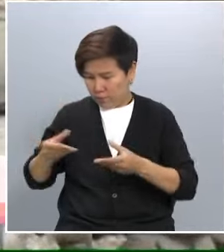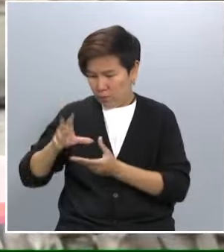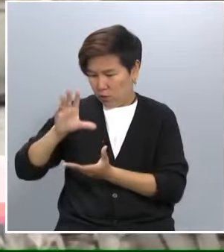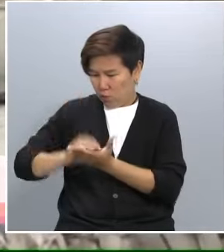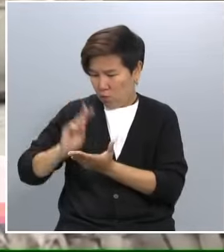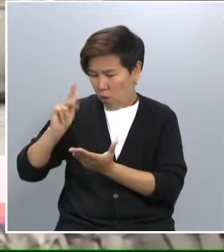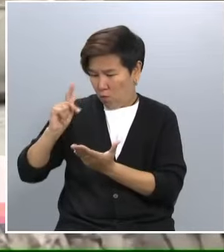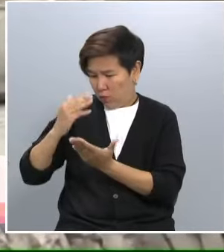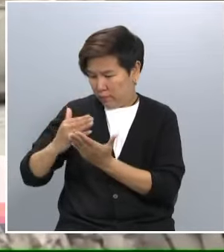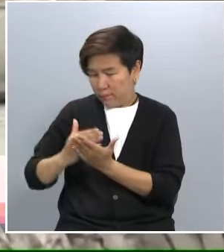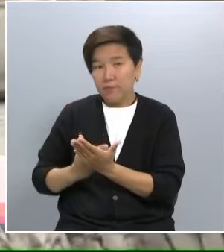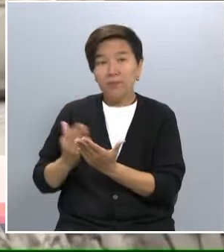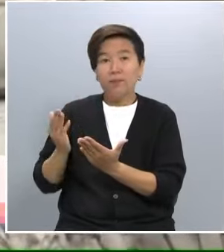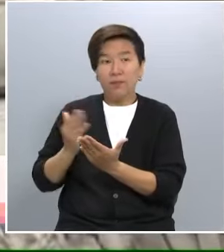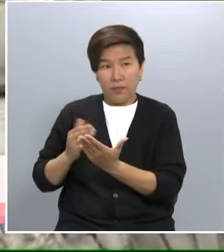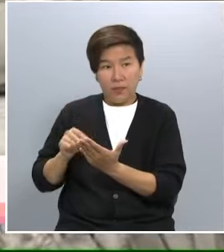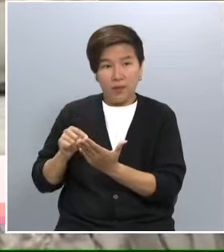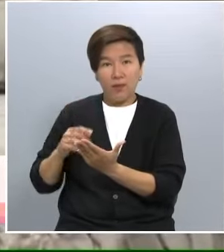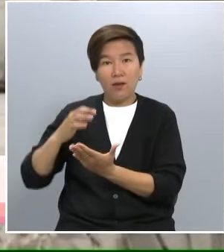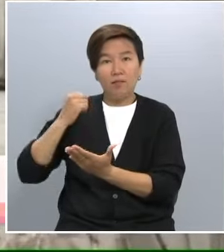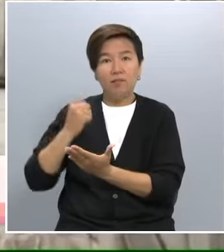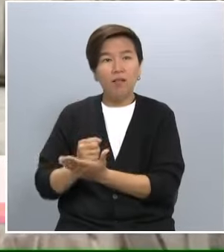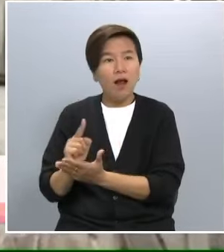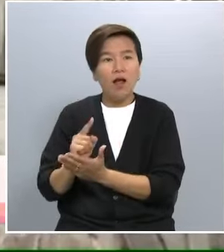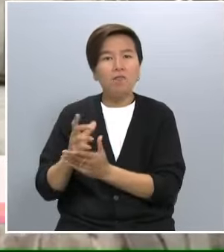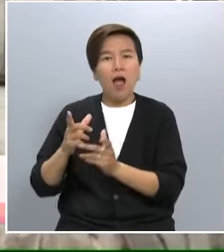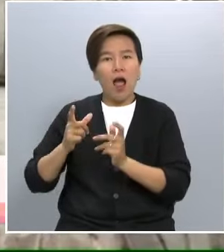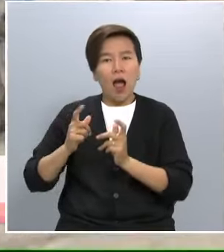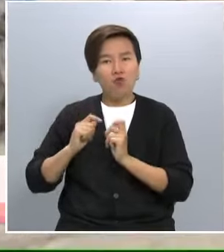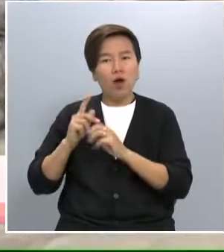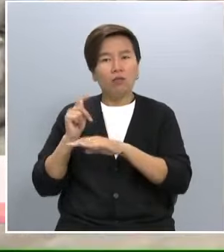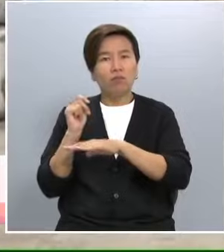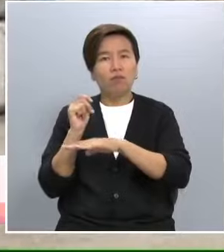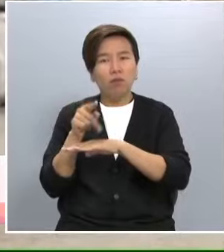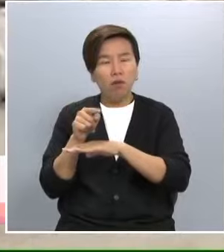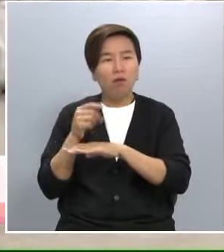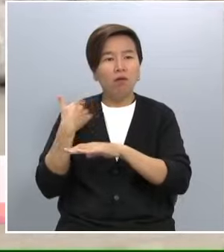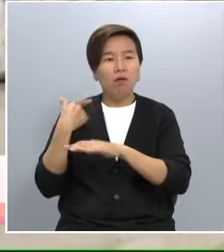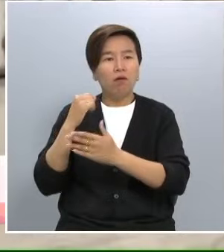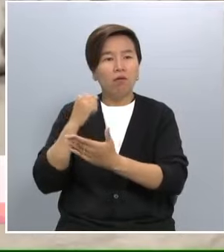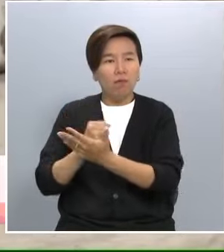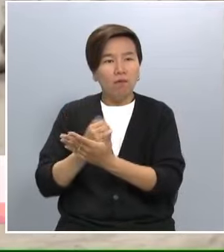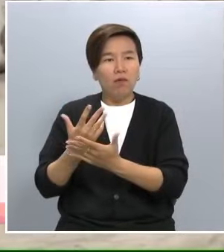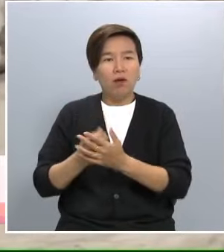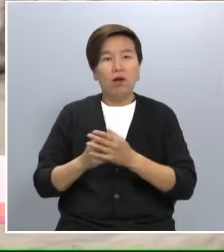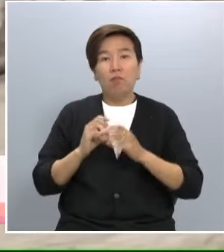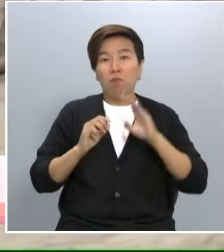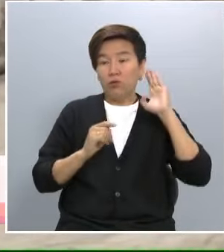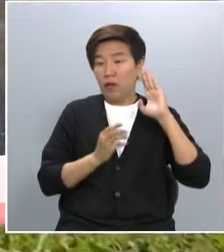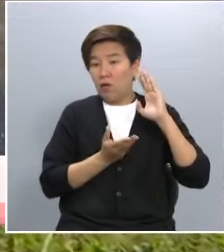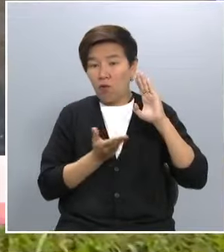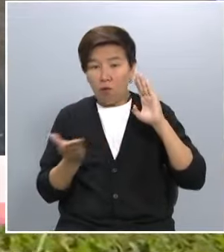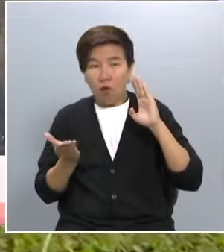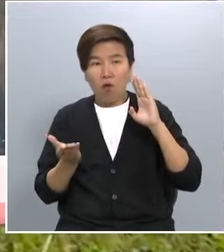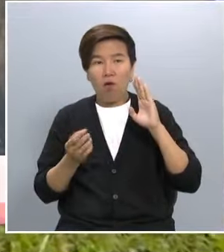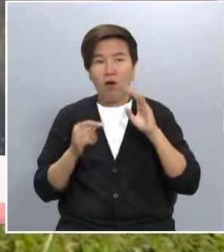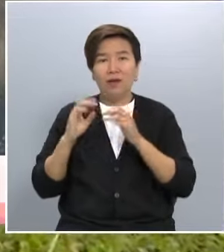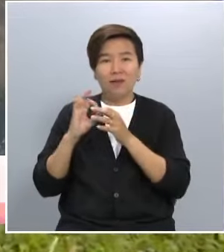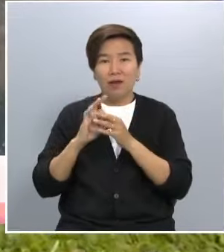รรมเป็นการอนุญาตในระบบอิเล็กทรอนิกส์การยื่นขอของผู้ประกอบการต้นทางก็ได้มีแนวมาตรการสิ่งแวด